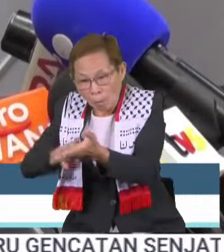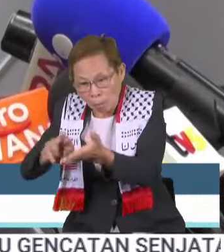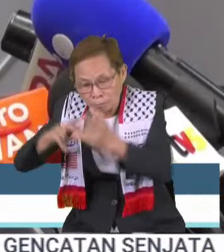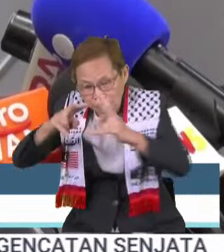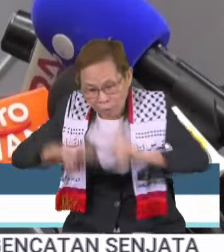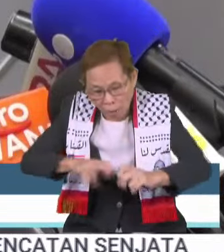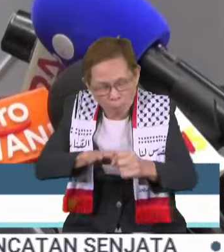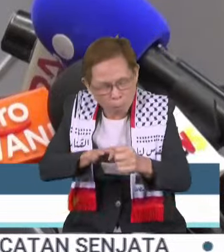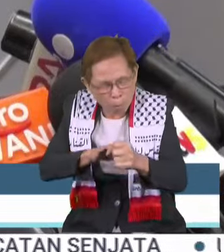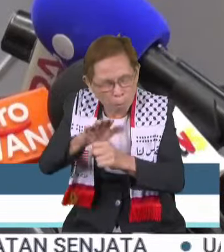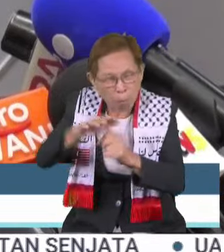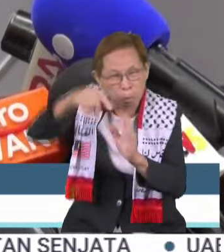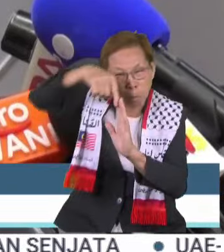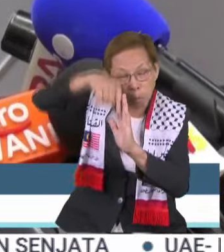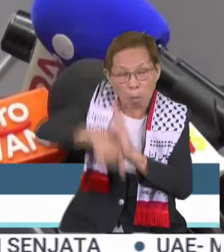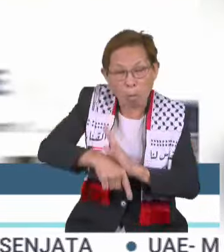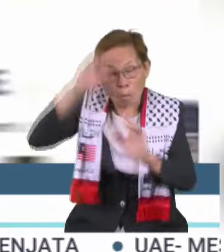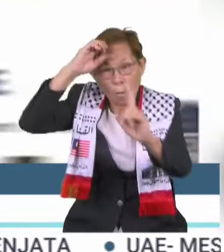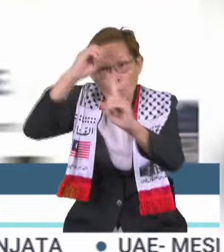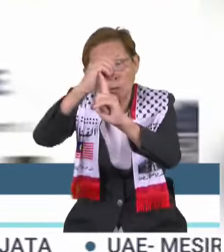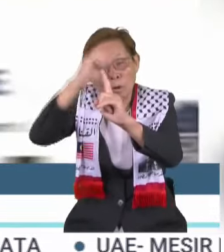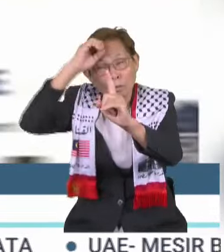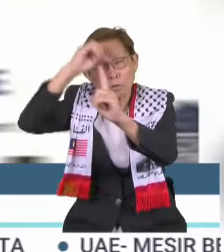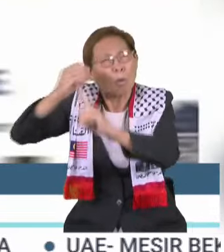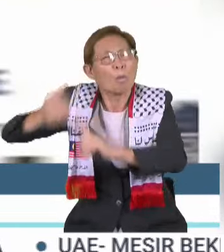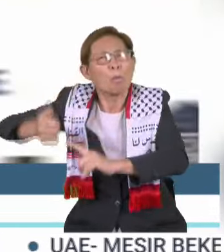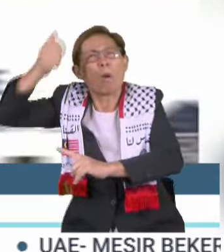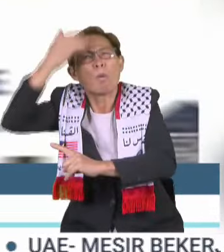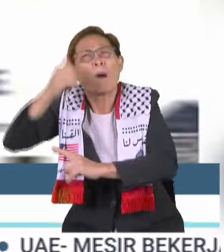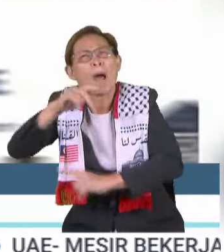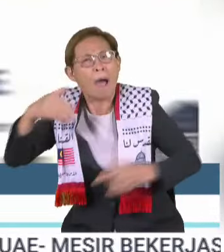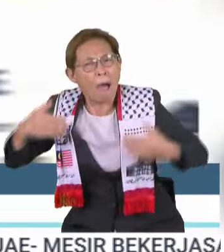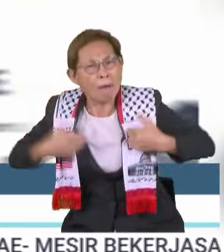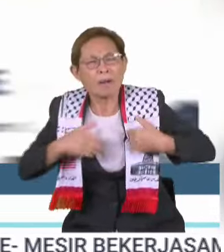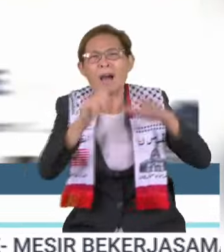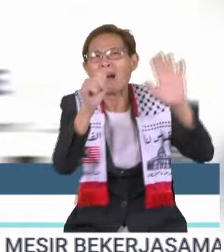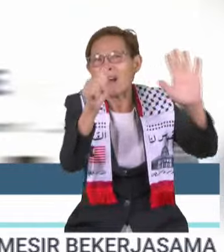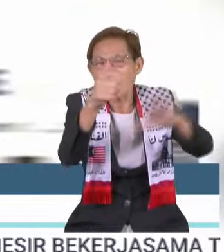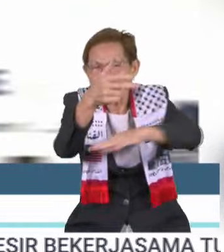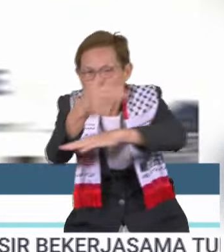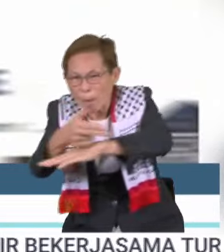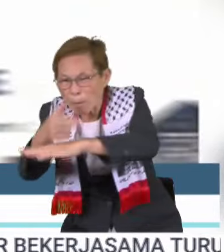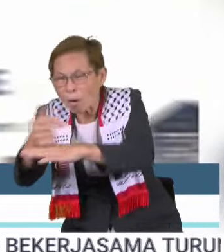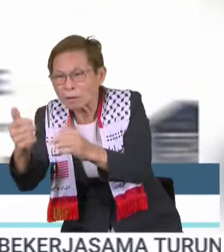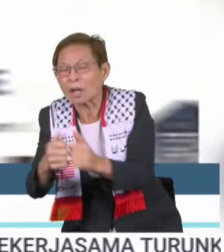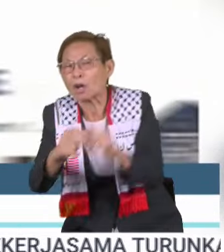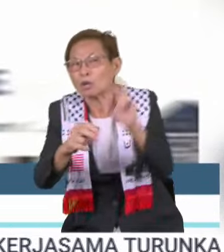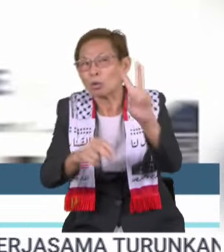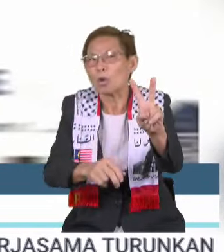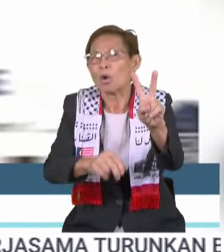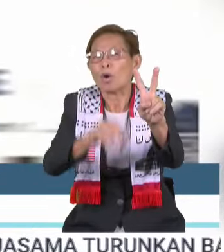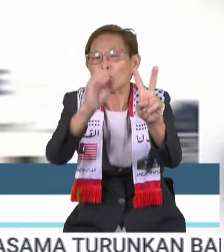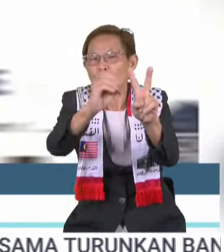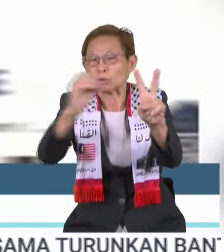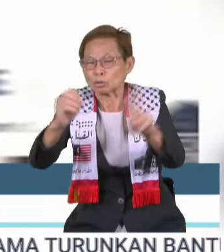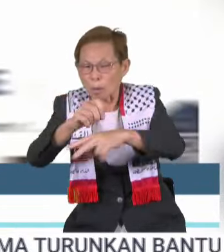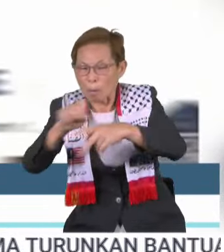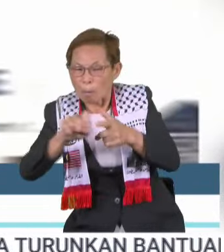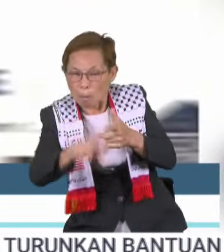terperinci. Ia bagi meneliti motif dan tujuan utama suspek memiliki 6 pucuk pistol bersama 200 butir